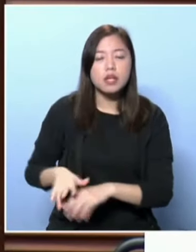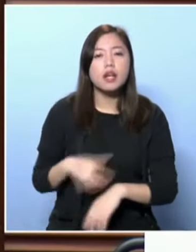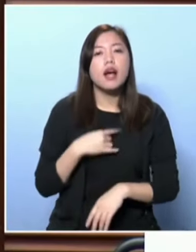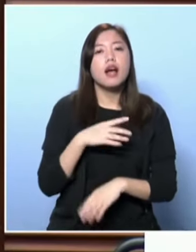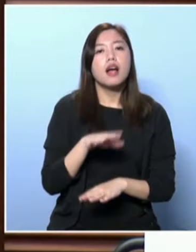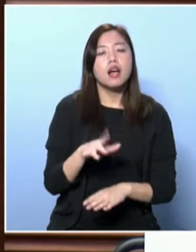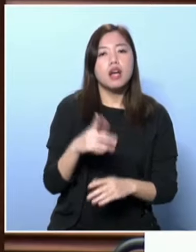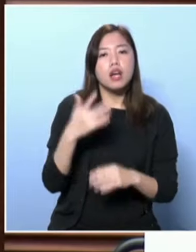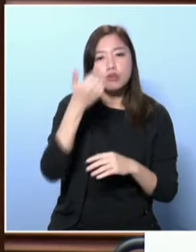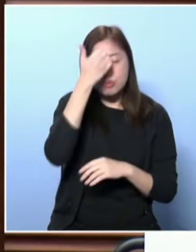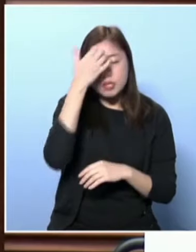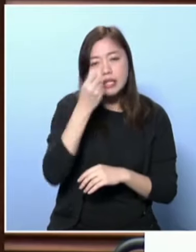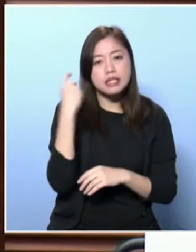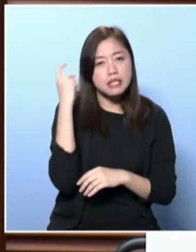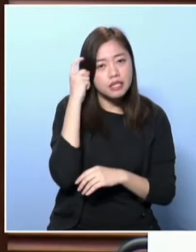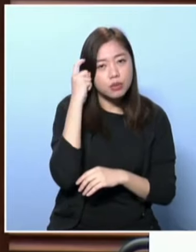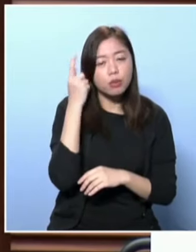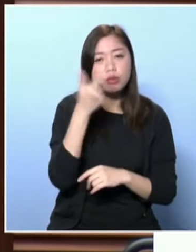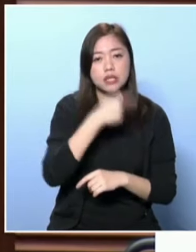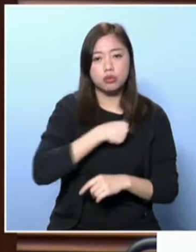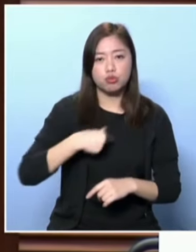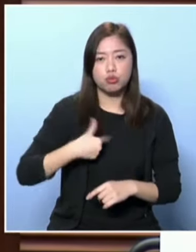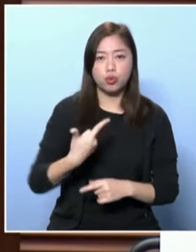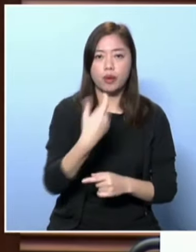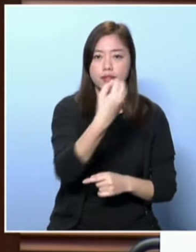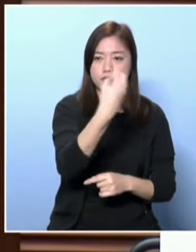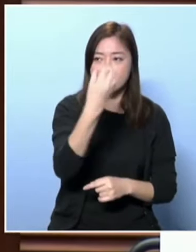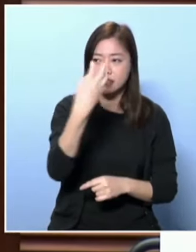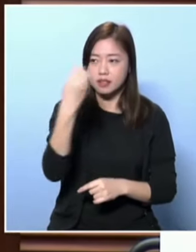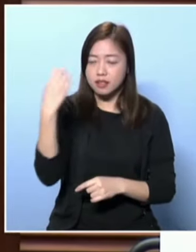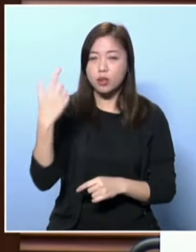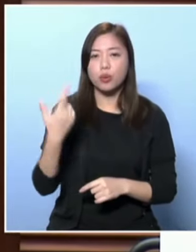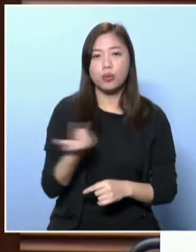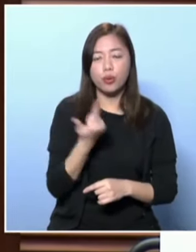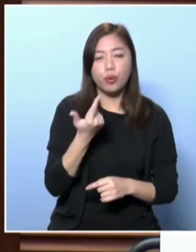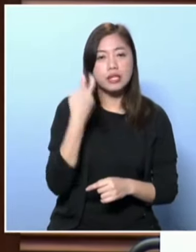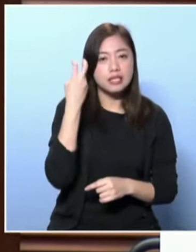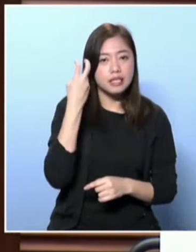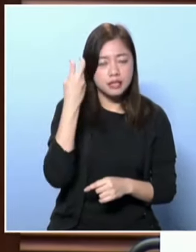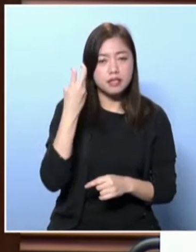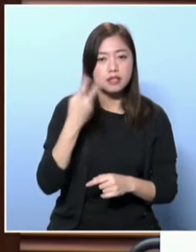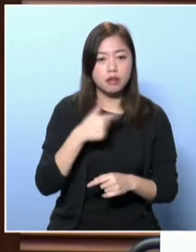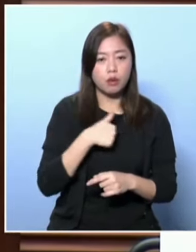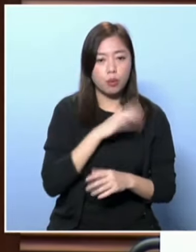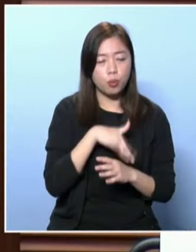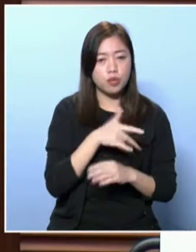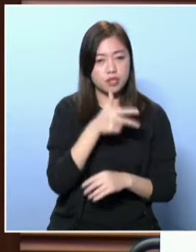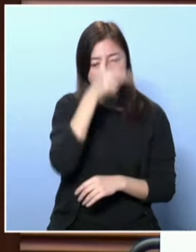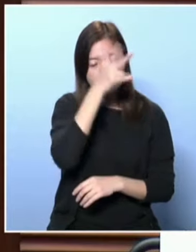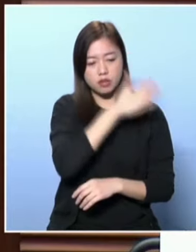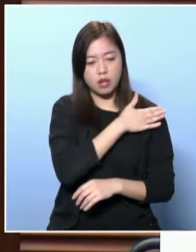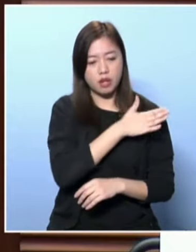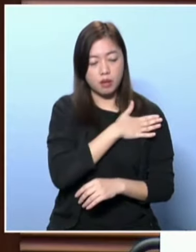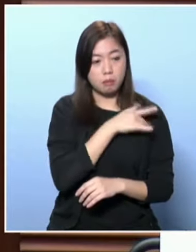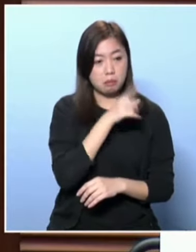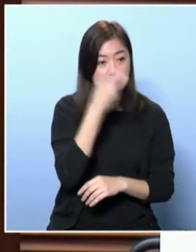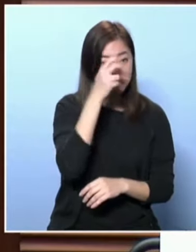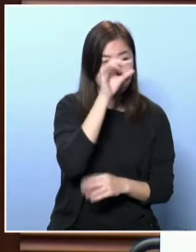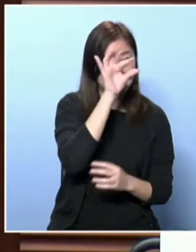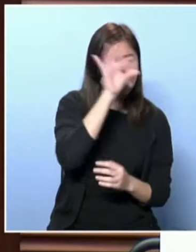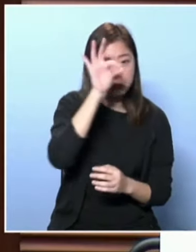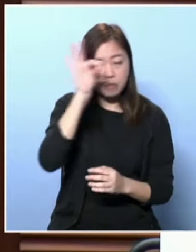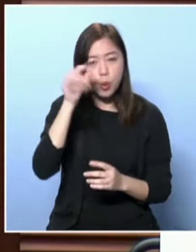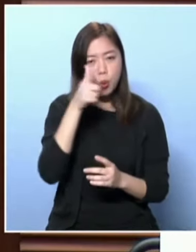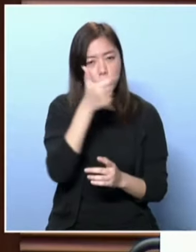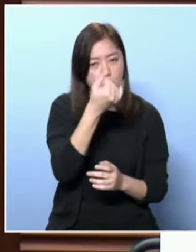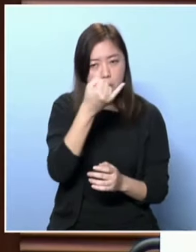嘅。咁政府有一個責任咧，都會睇不同嘅意見。邊一啲我哋可以喺現有嘅政策裏頭去吸納大家嘅意